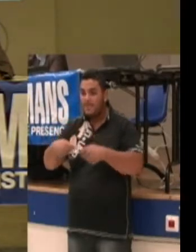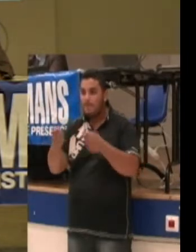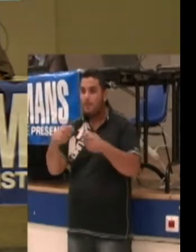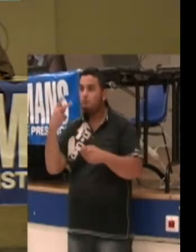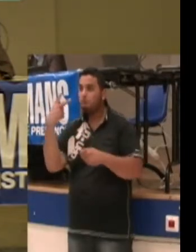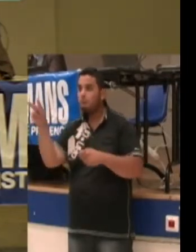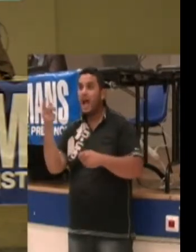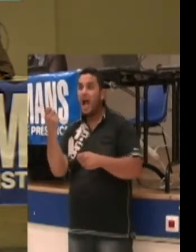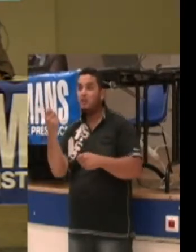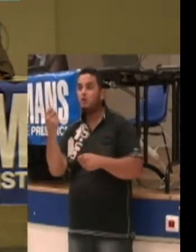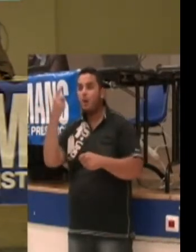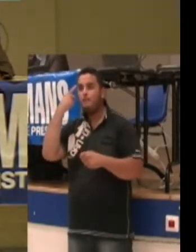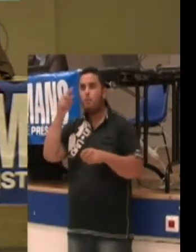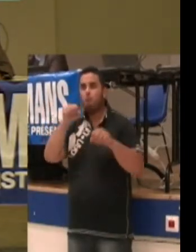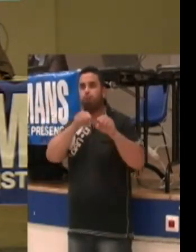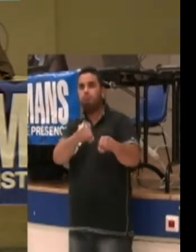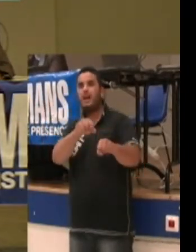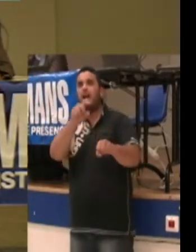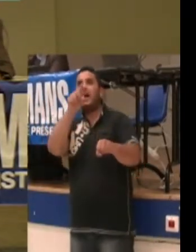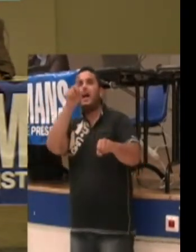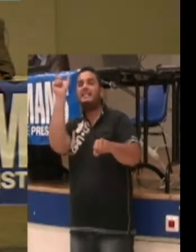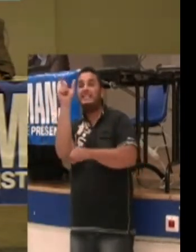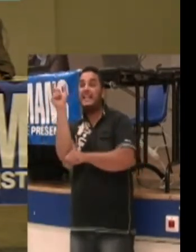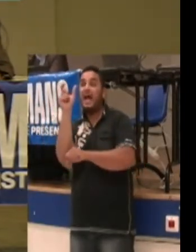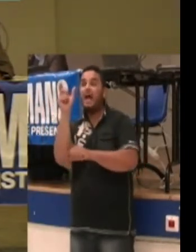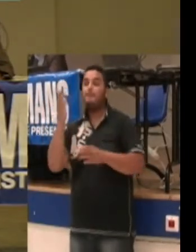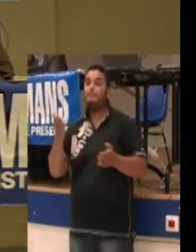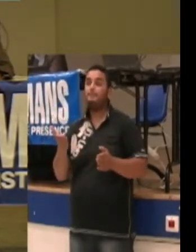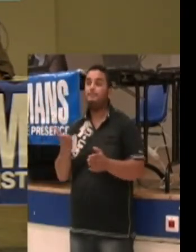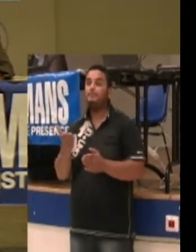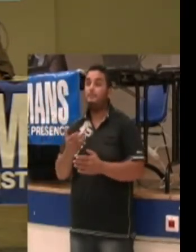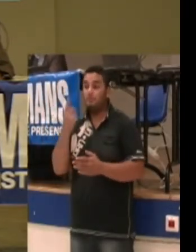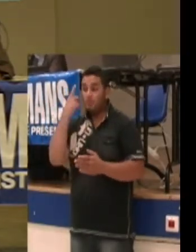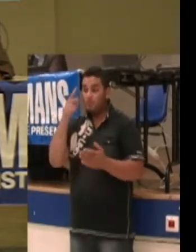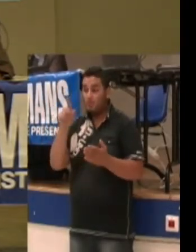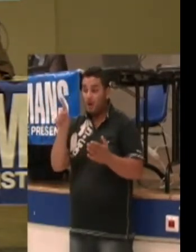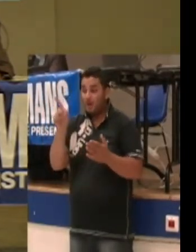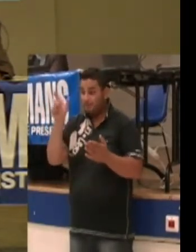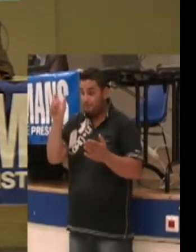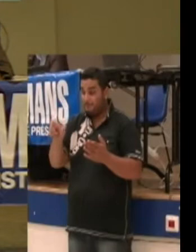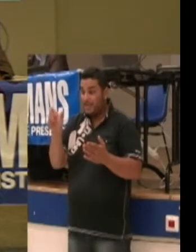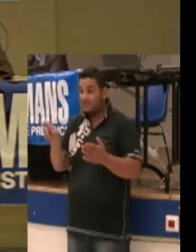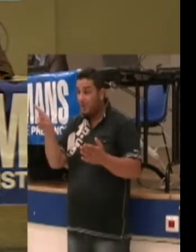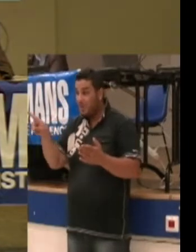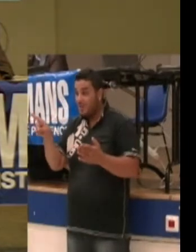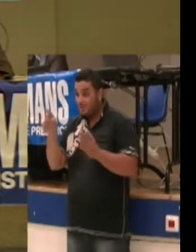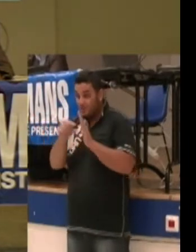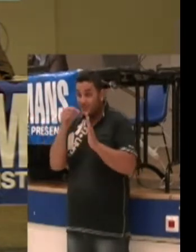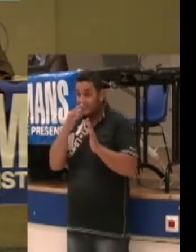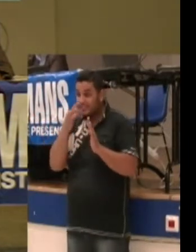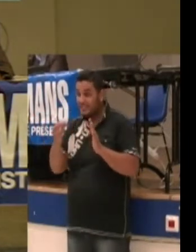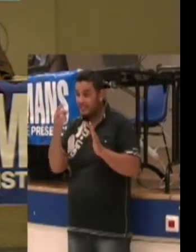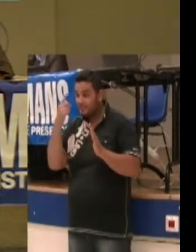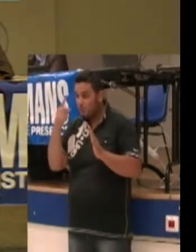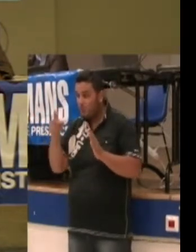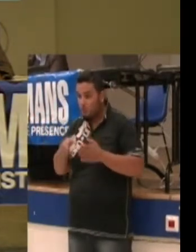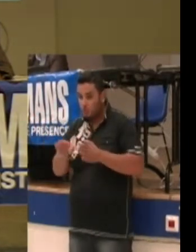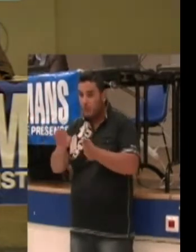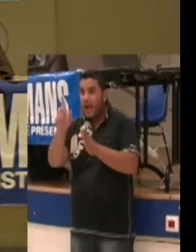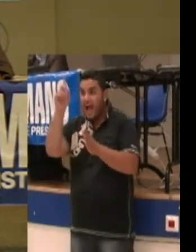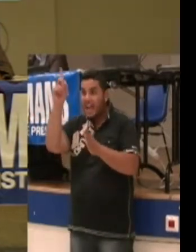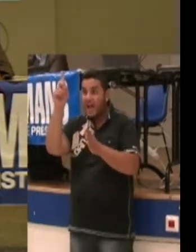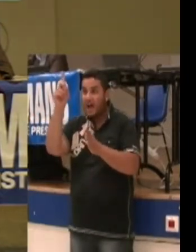yughlabun. Walladhina kafaru ila jahannama yuhsharun. » Allah subhanahu wa ta'ala dit, ceux qui ont mécru, ils dépensent leur argent pour obstruer le chemin d'Allah subhanahu wa ta'ala.